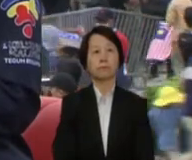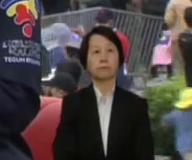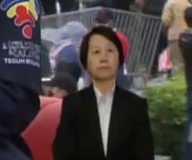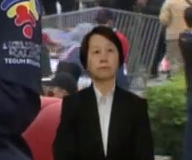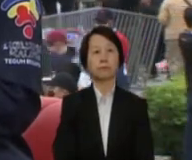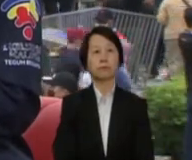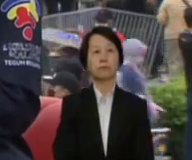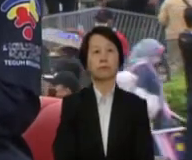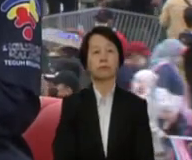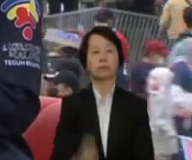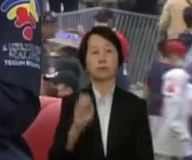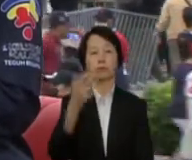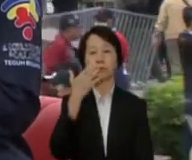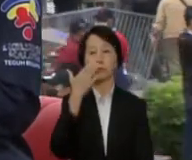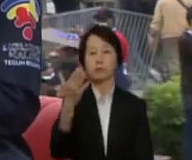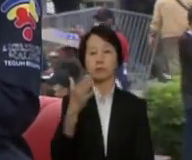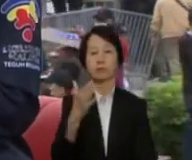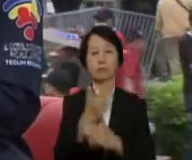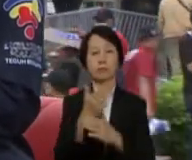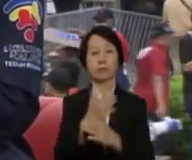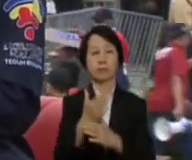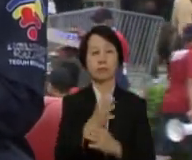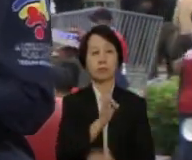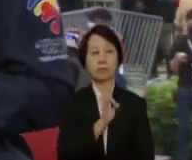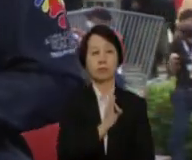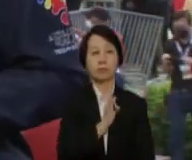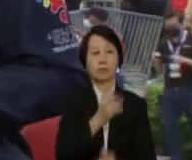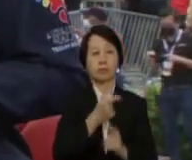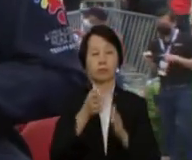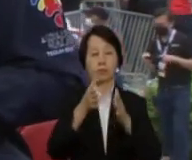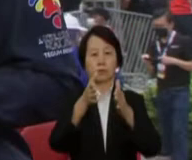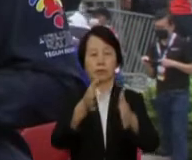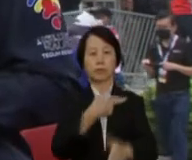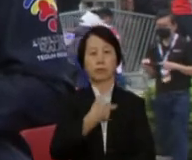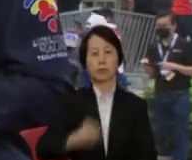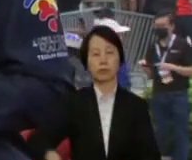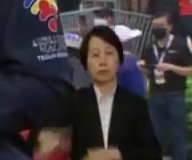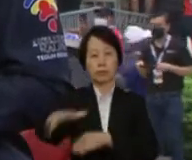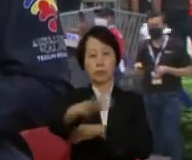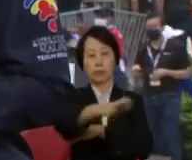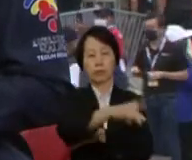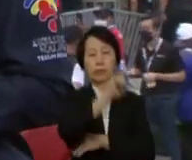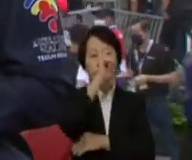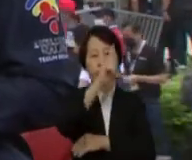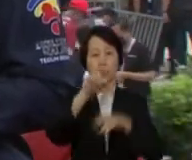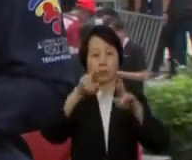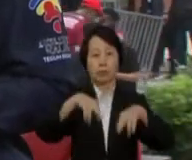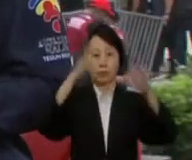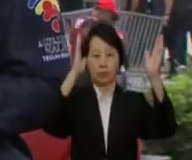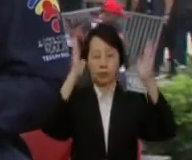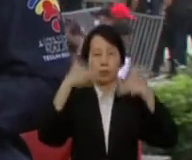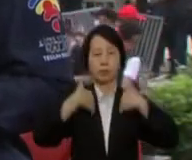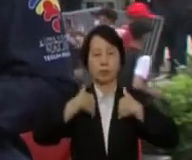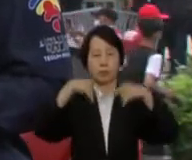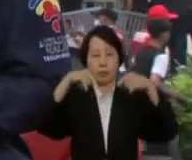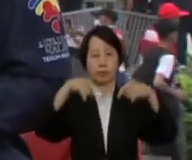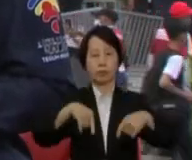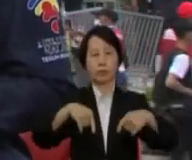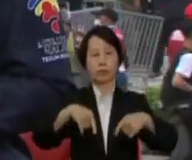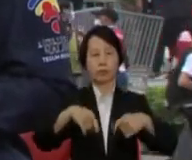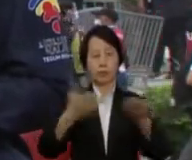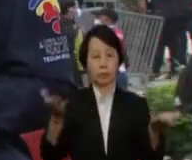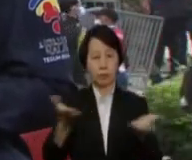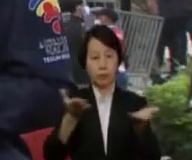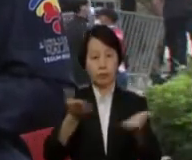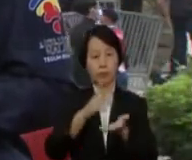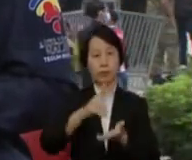Baik Syafiqah, terima kasih kerana berkongsi keterujaan dari Jalan Raja Laut. Sebenarnya rakyat Malaysia yang berada di sekitar Dataran Merdeka